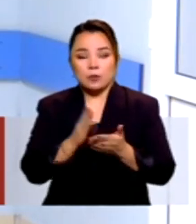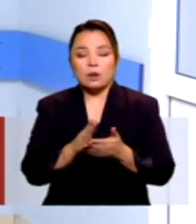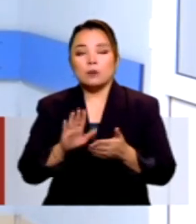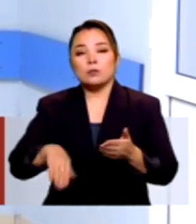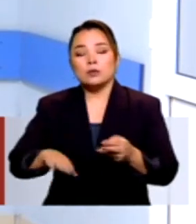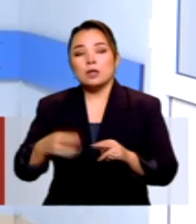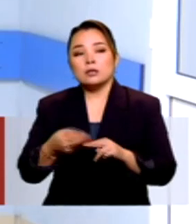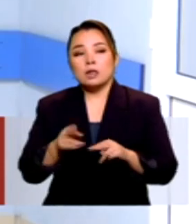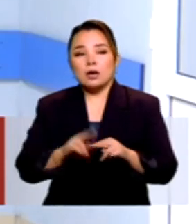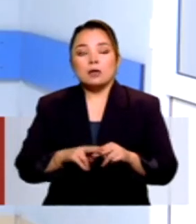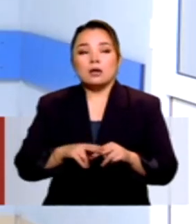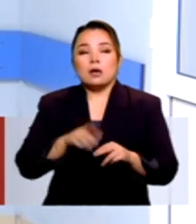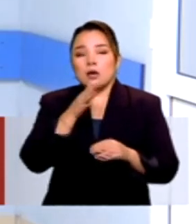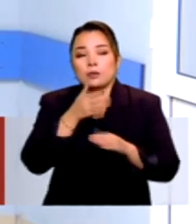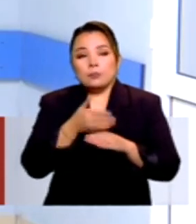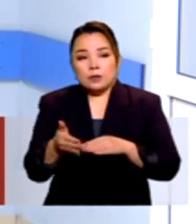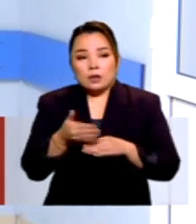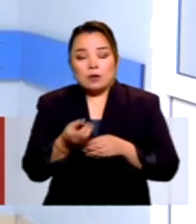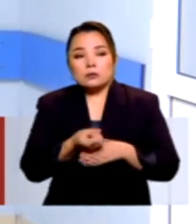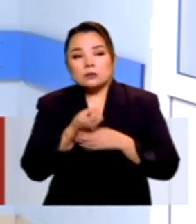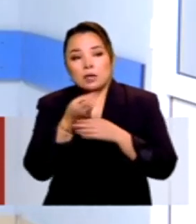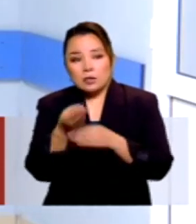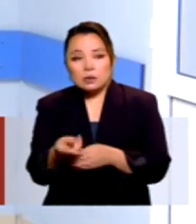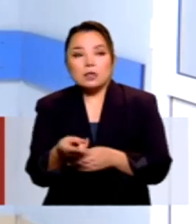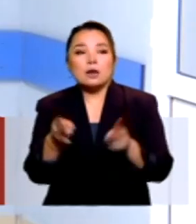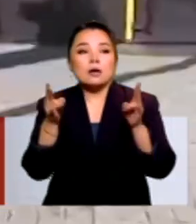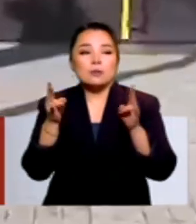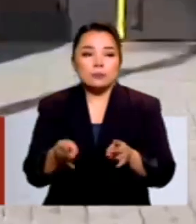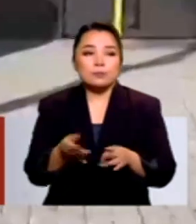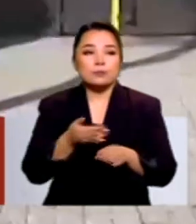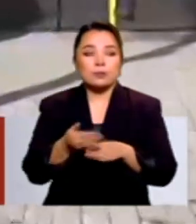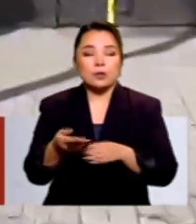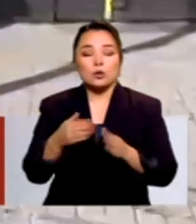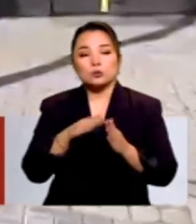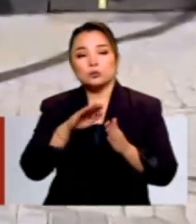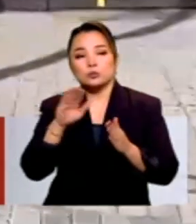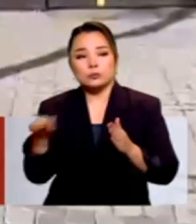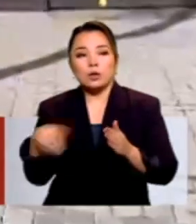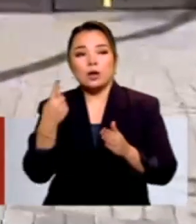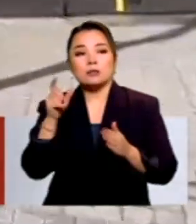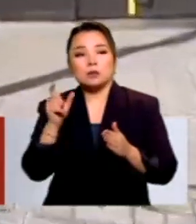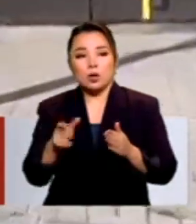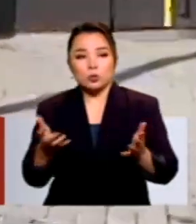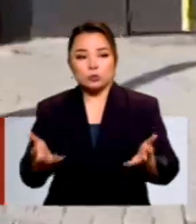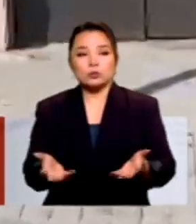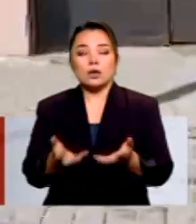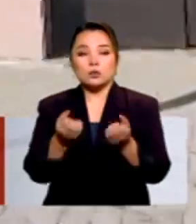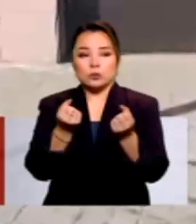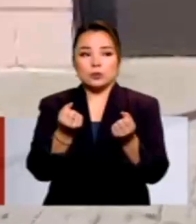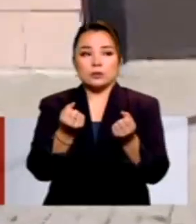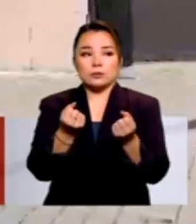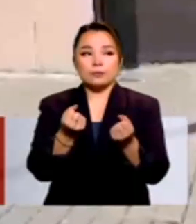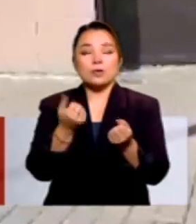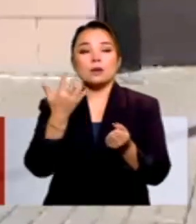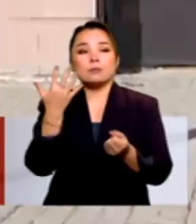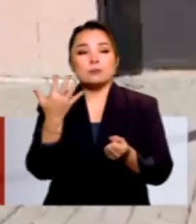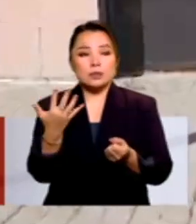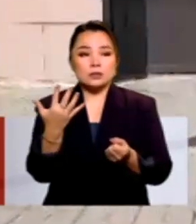одан кейінгі сағаттарда апаттан кейін бірден үйіне кетіп қалған бір құтқарушымен